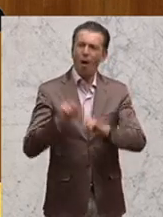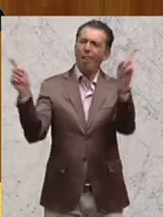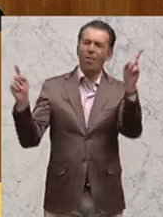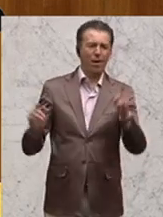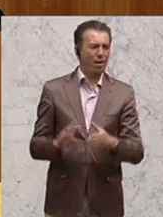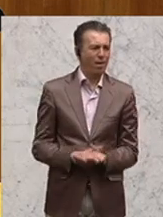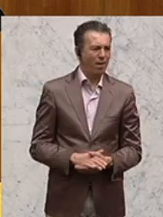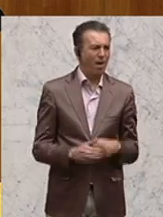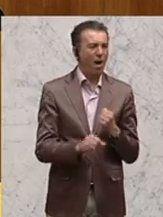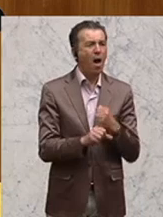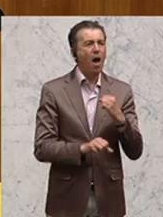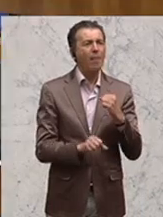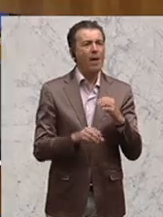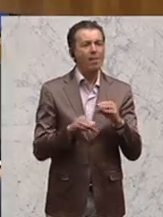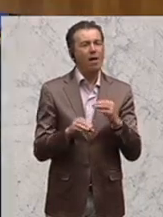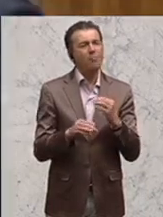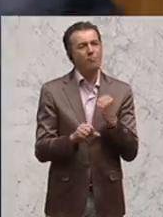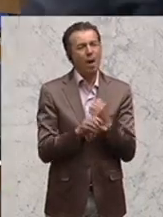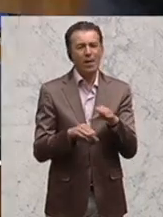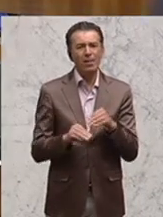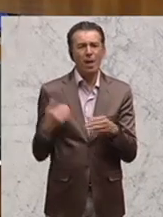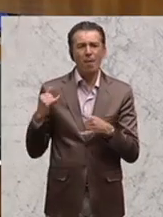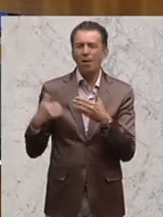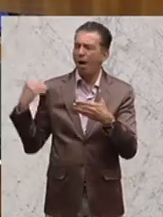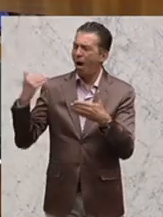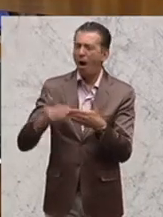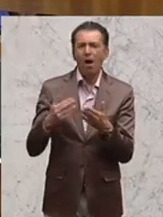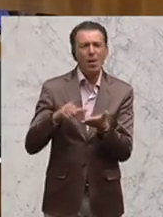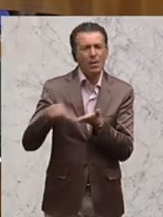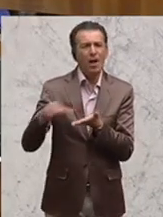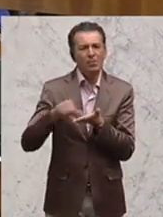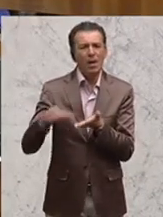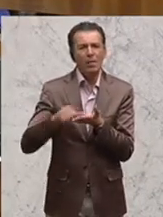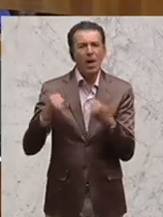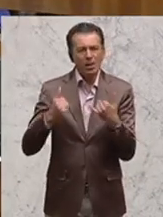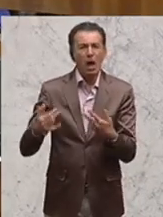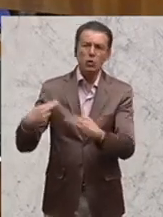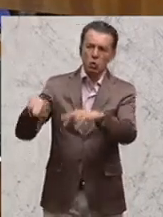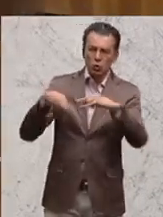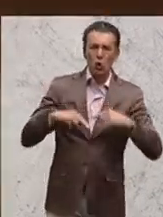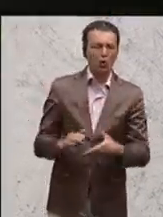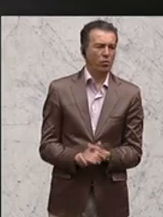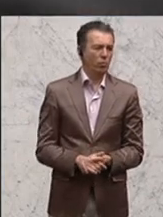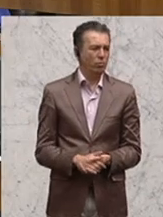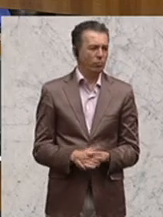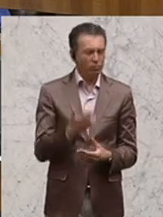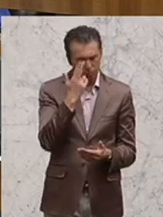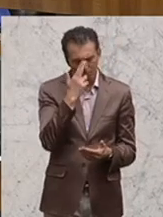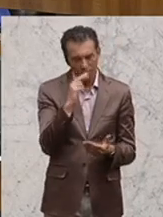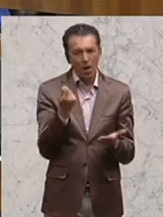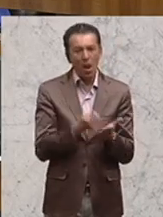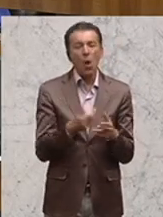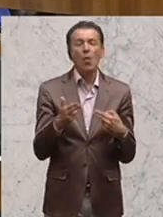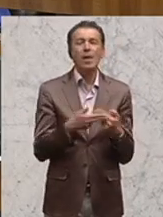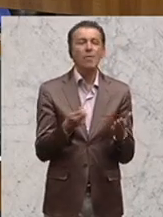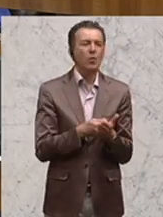andere, weil die haben jahrelang eingezahlt und holen Sie das jetzt zurück, was Ihnen auch zusteht. Und zu den